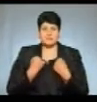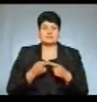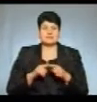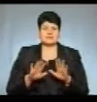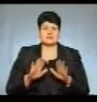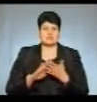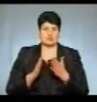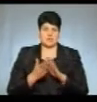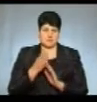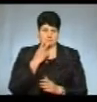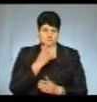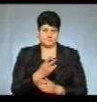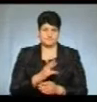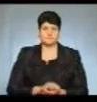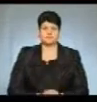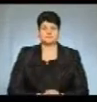Пропоную переглянути її коментар.